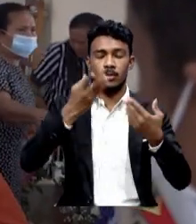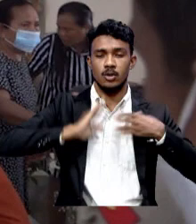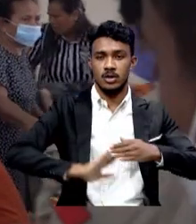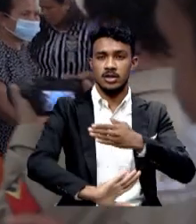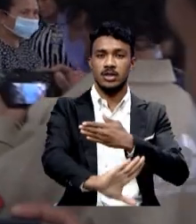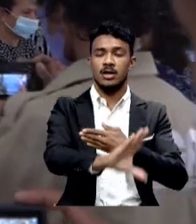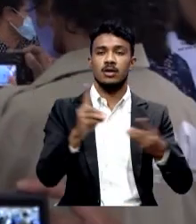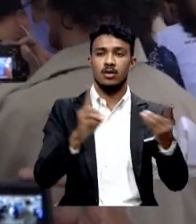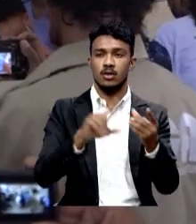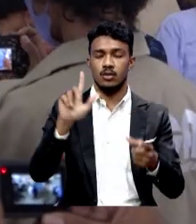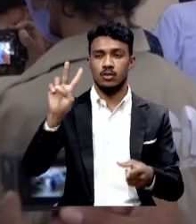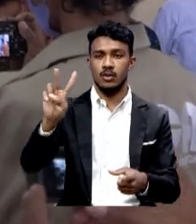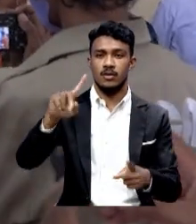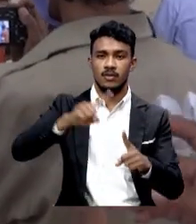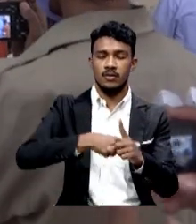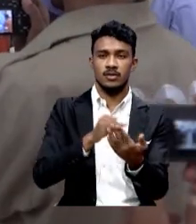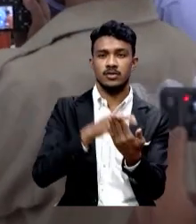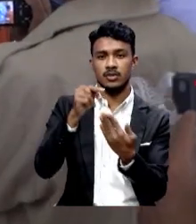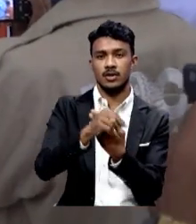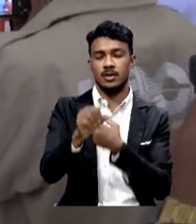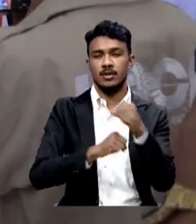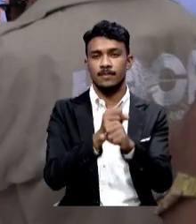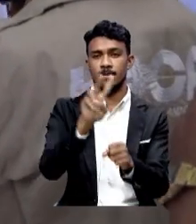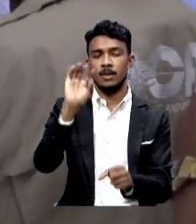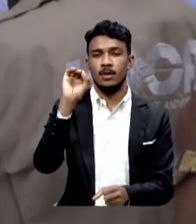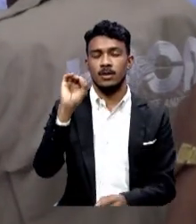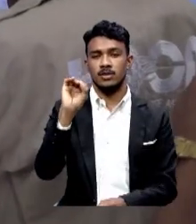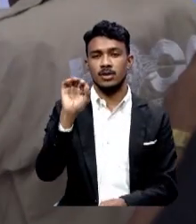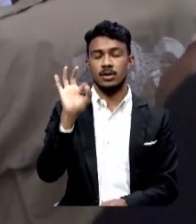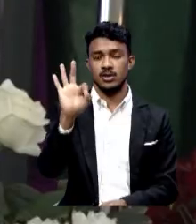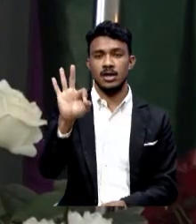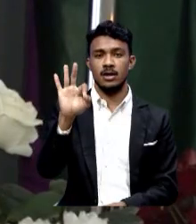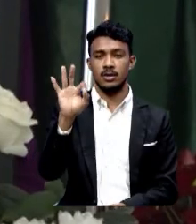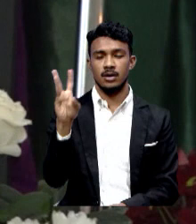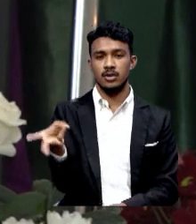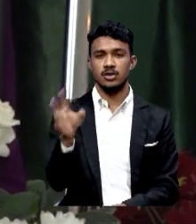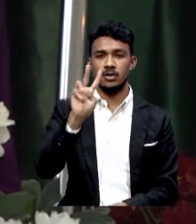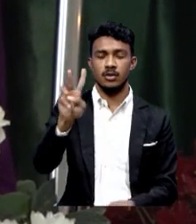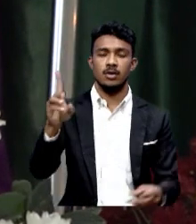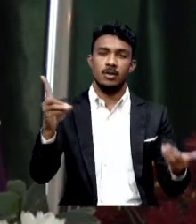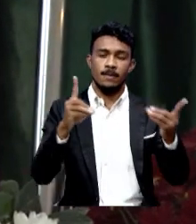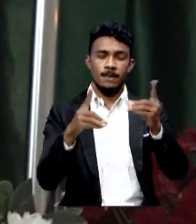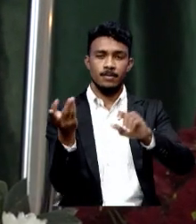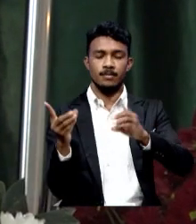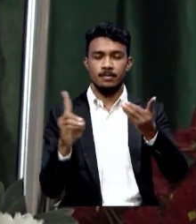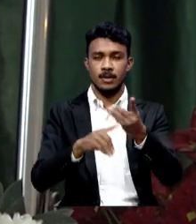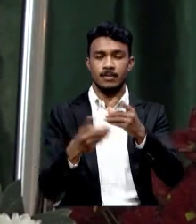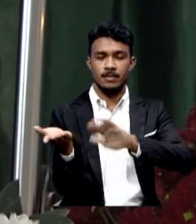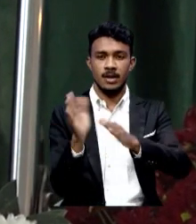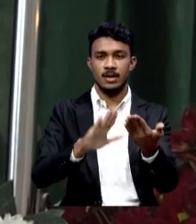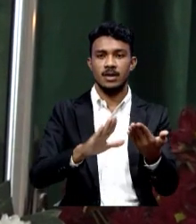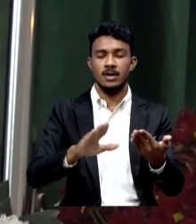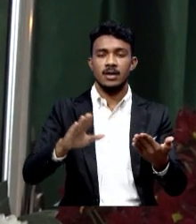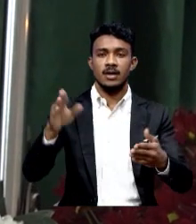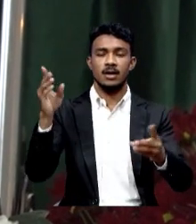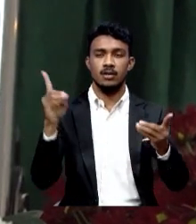ida atusia nenulu resim walu, Noha kotu iis ya sabadu lorong dua fulan zunyu tina ne nudar lorong nebe selebra mos